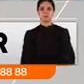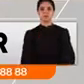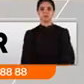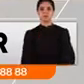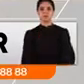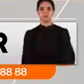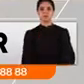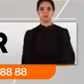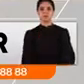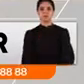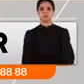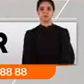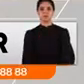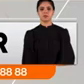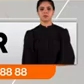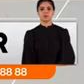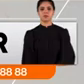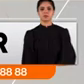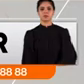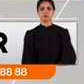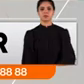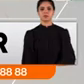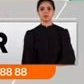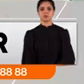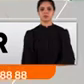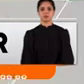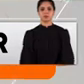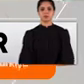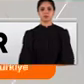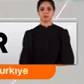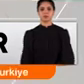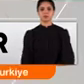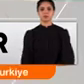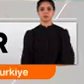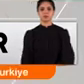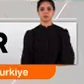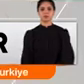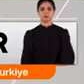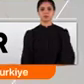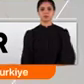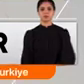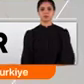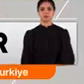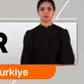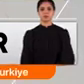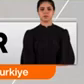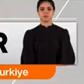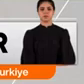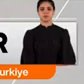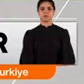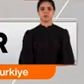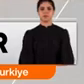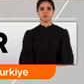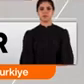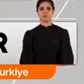Raporlar gönderiliyor, bizim doktorlarımız inceliyor. Eğer tedavi edemeyeceksek çağırmıyoruz. Aşıya da mavi akrep zehri. Kimsenin parasını